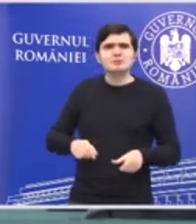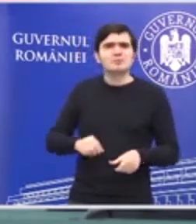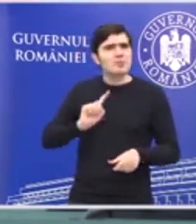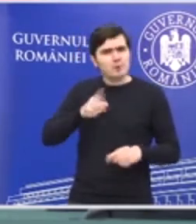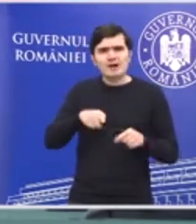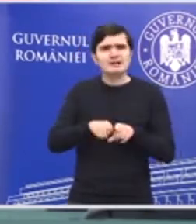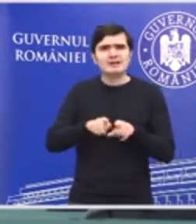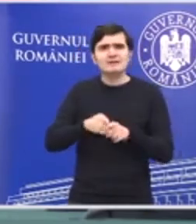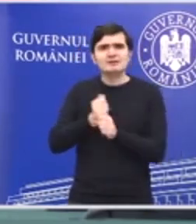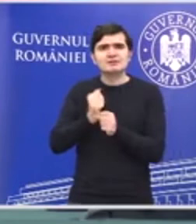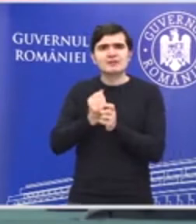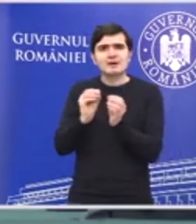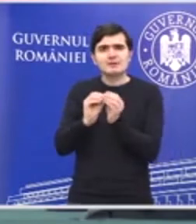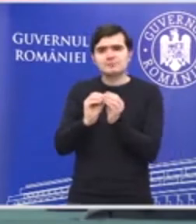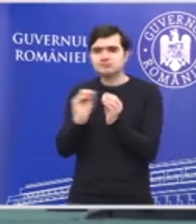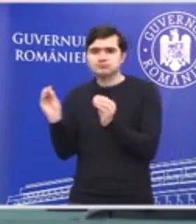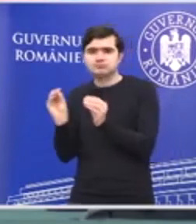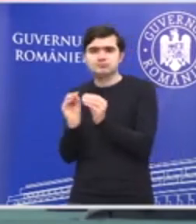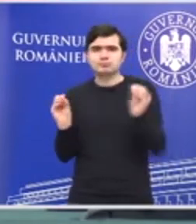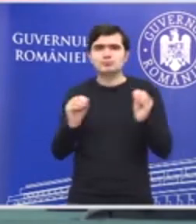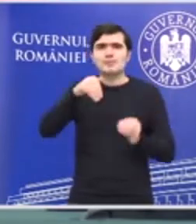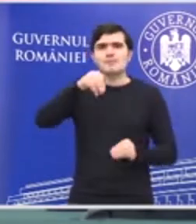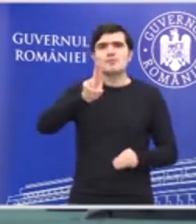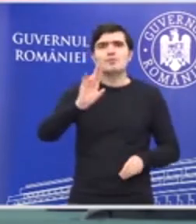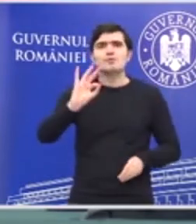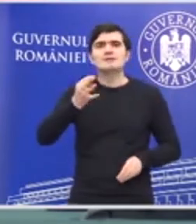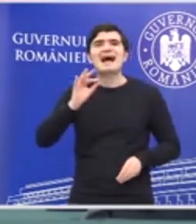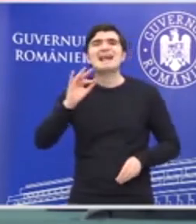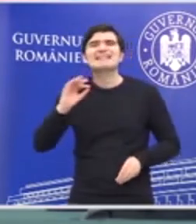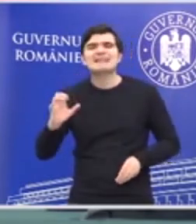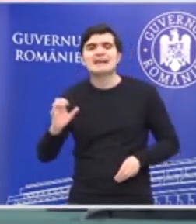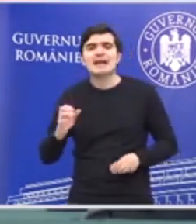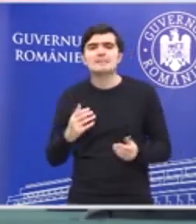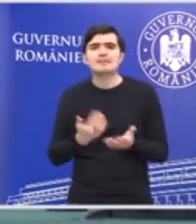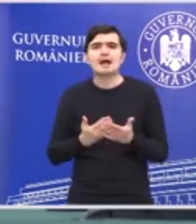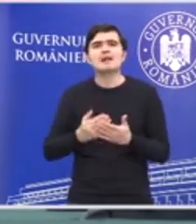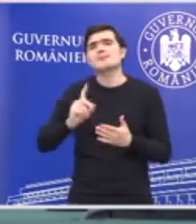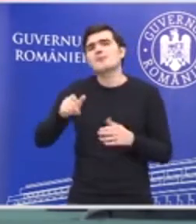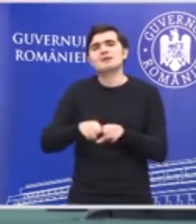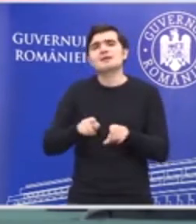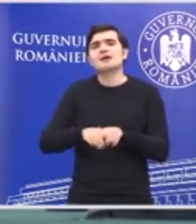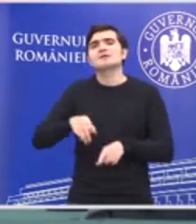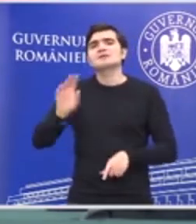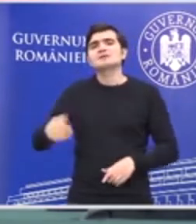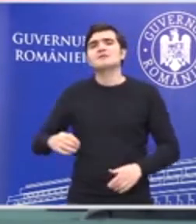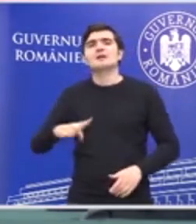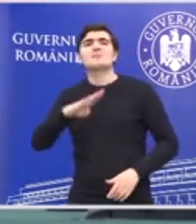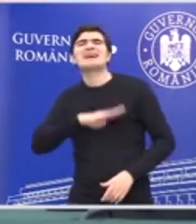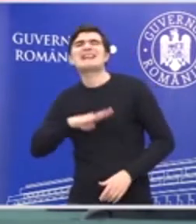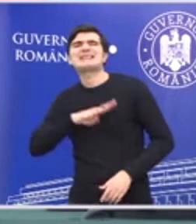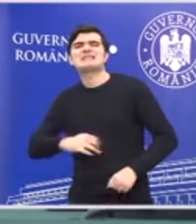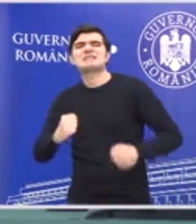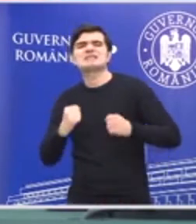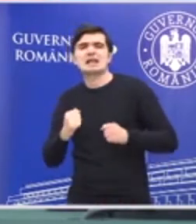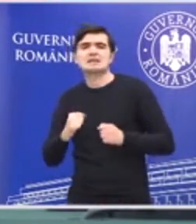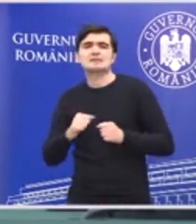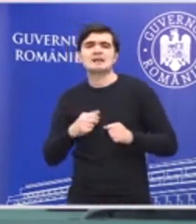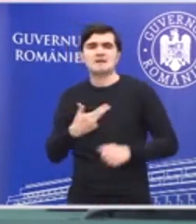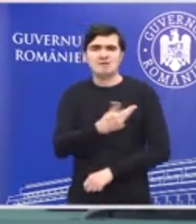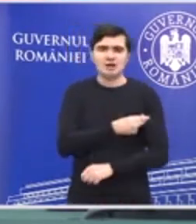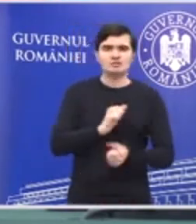noi mutații, mutații care îi conferă pe de o parte o rezistență parțială față de vaccinurile disponibile, pe de altă parte îi pot